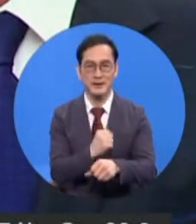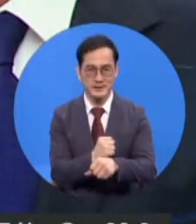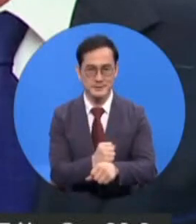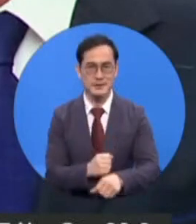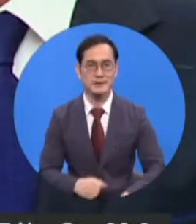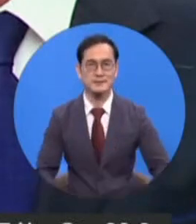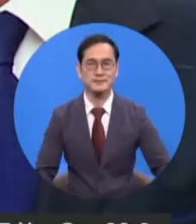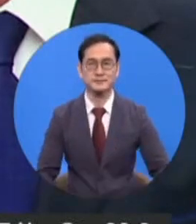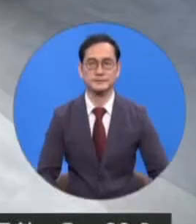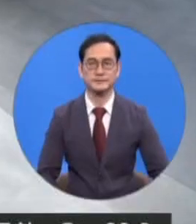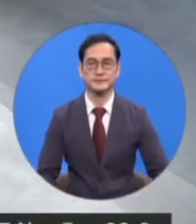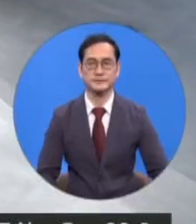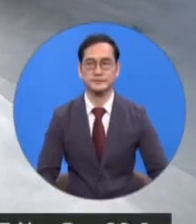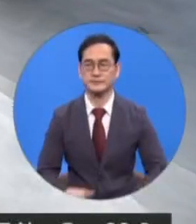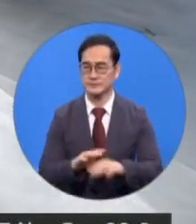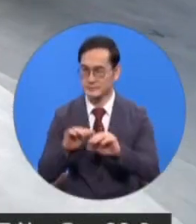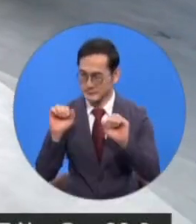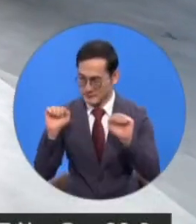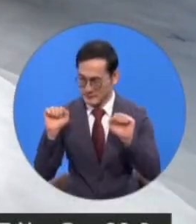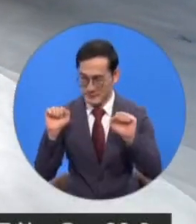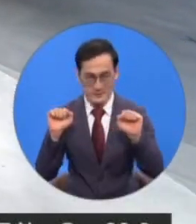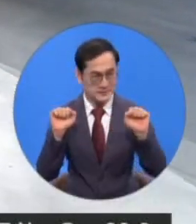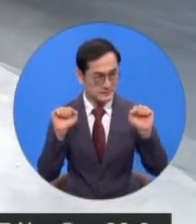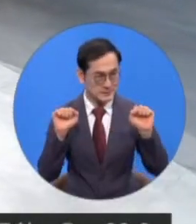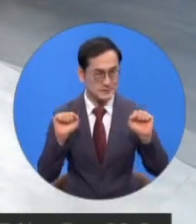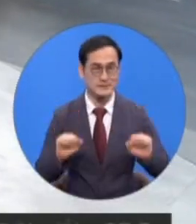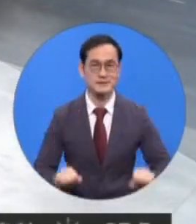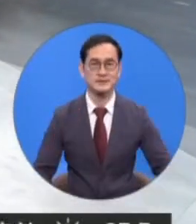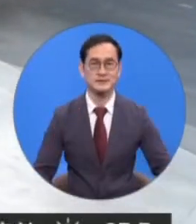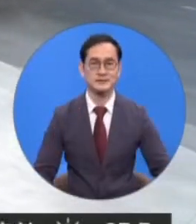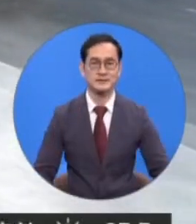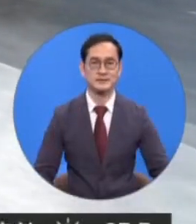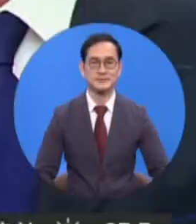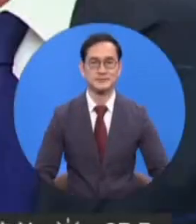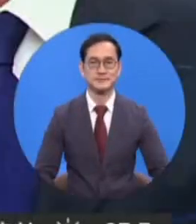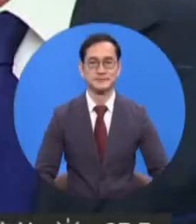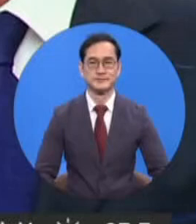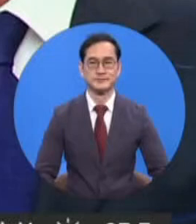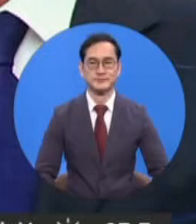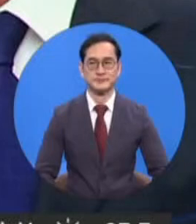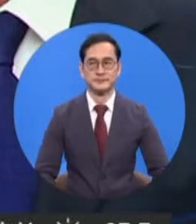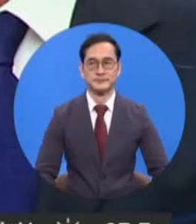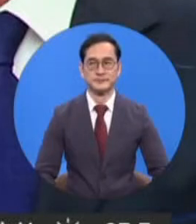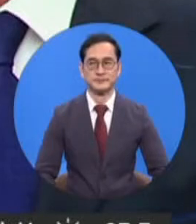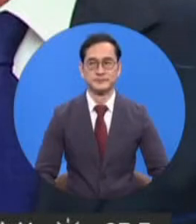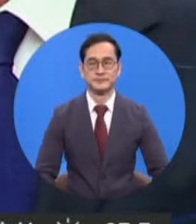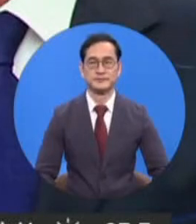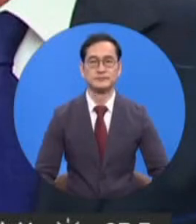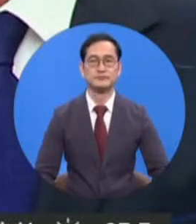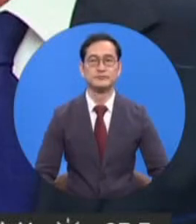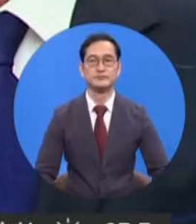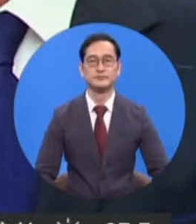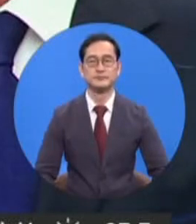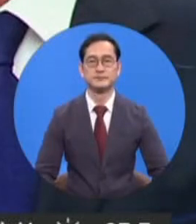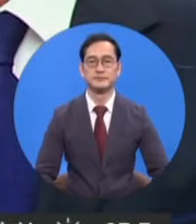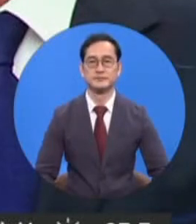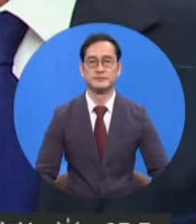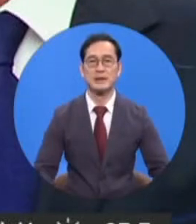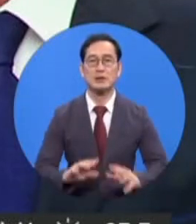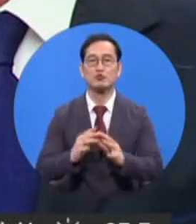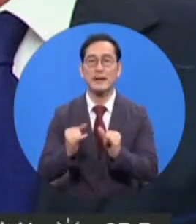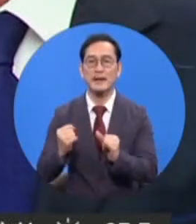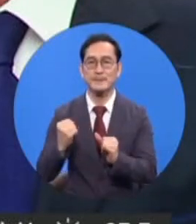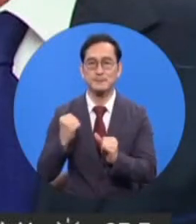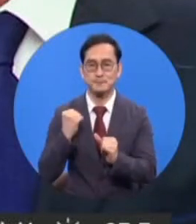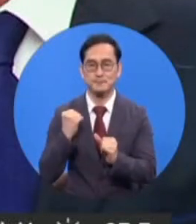손정의 변호사 세 분입니다 안녕하십니까 어서 오십시오 자 국민의 힘 대선 경선후보 이